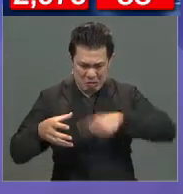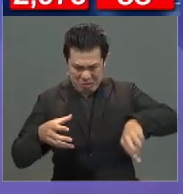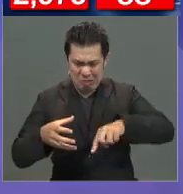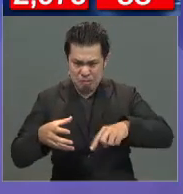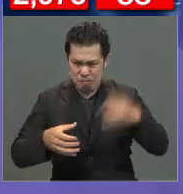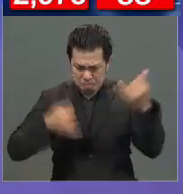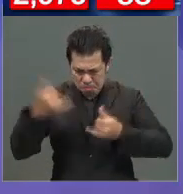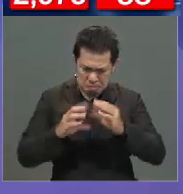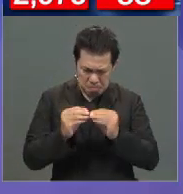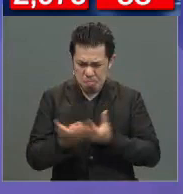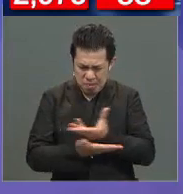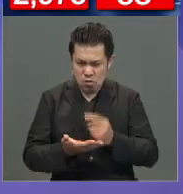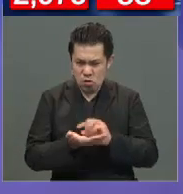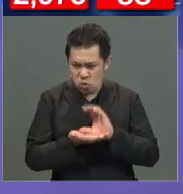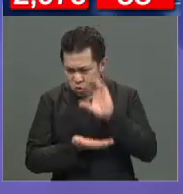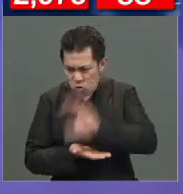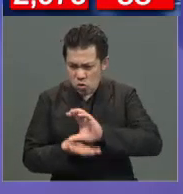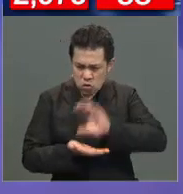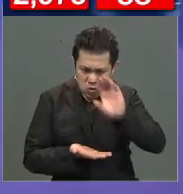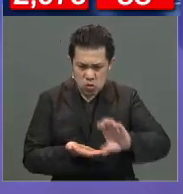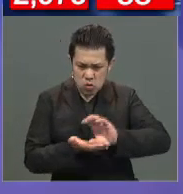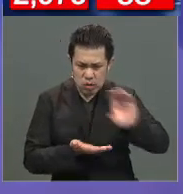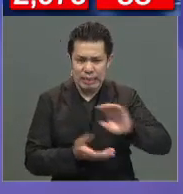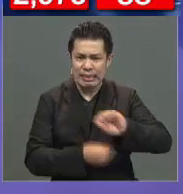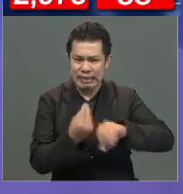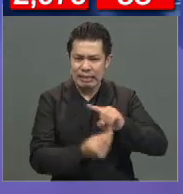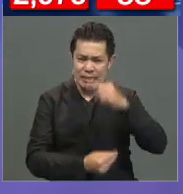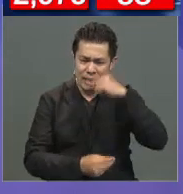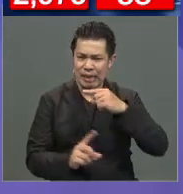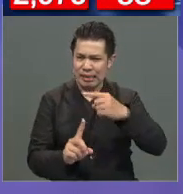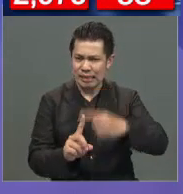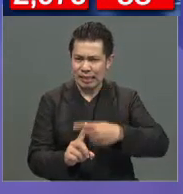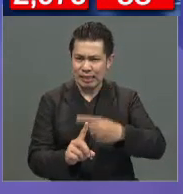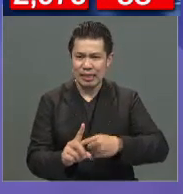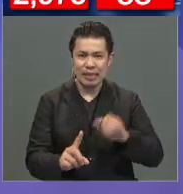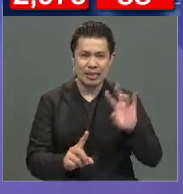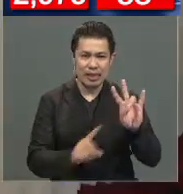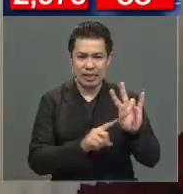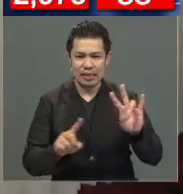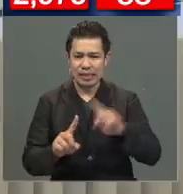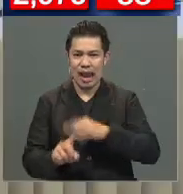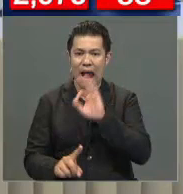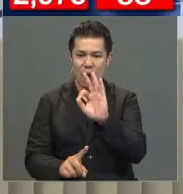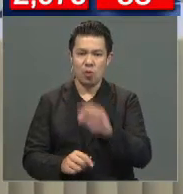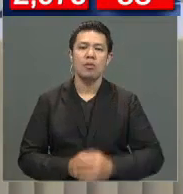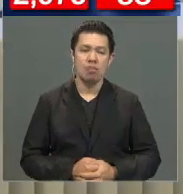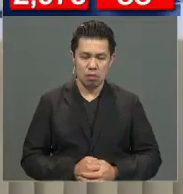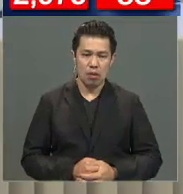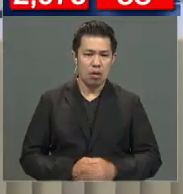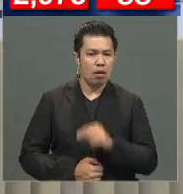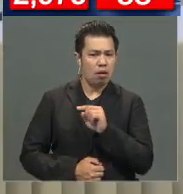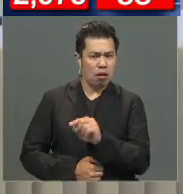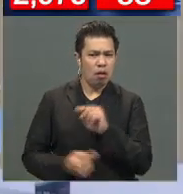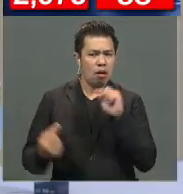ะต่อไปเพื่อให้มีเม็ดเงินนั้นอัดฉีดเข้าไปสู่ระบบเศรษฐกิจภายในไตรมาสที่3นี้ครับโดยที่ประชุมมีการประเมินน